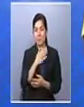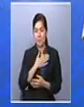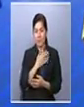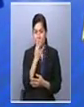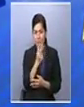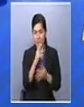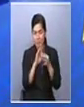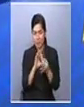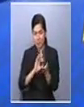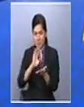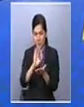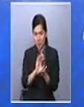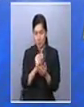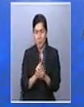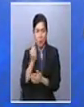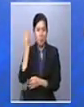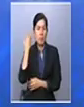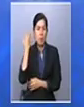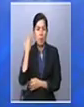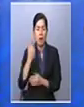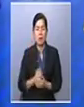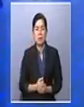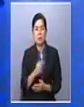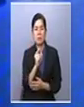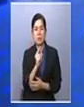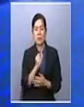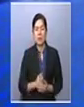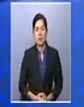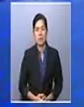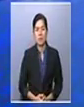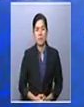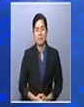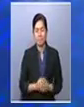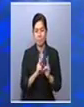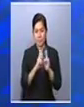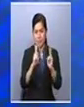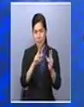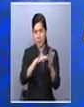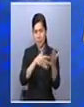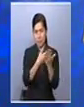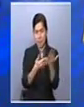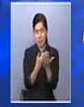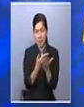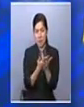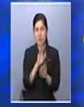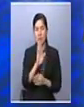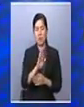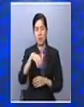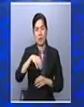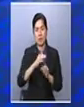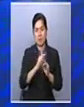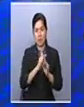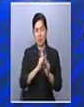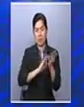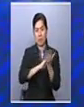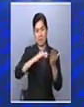องทิศทางของการลงทุนนะคะเมื่อวานที่ผ่านมาค่ะหลังจากที่ทางด้านของคณะกรรมการนโยบายการเงินนะคะของธนาคารแห่งประเทศไทยนั้นส